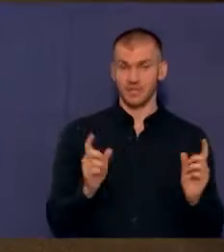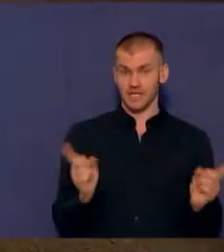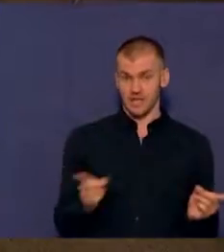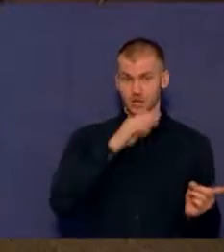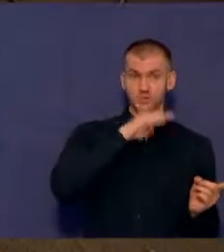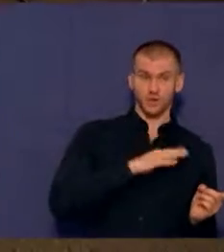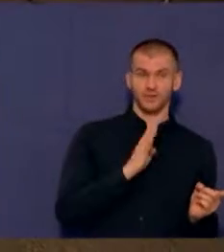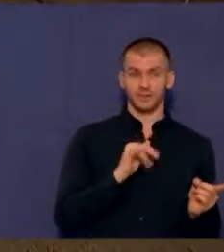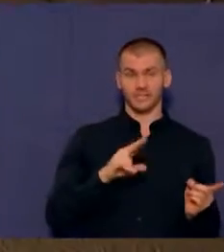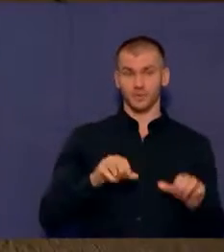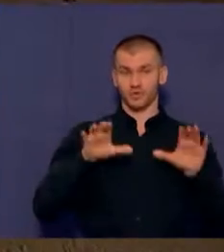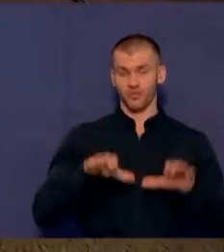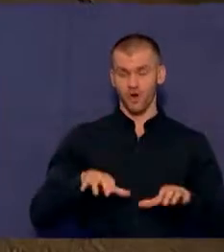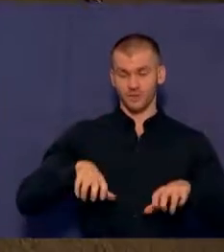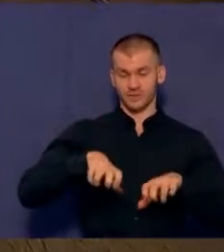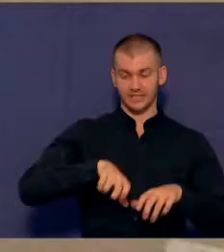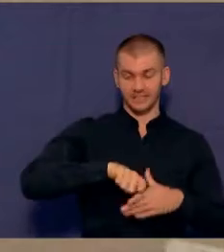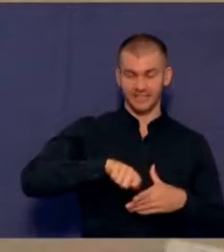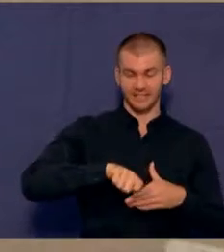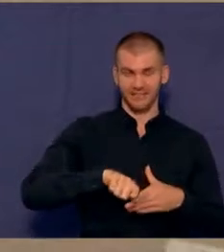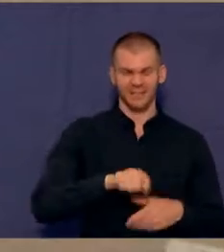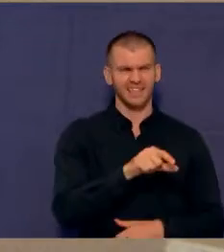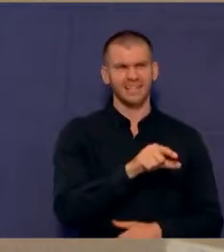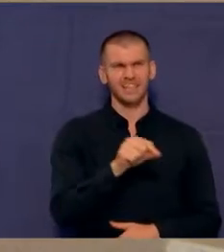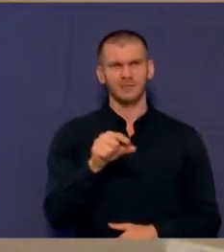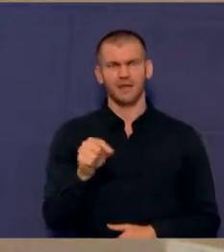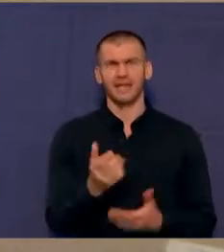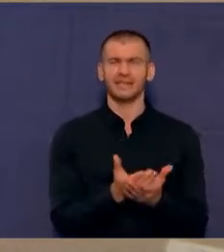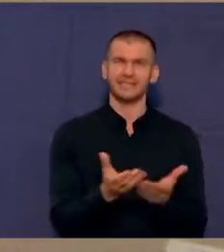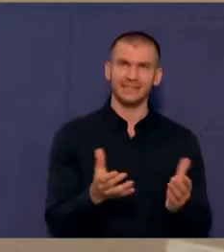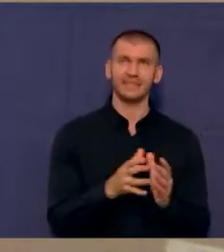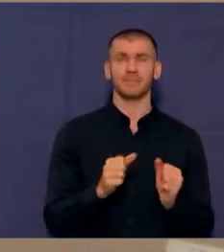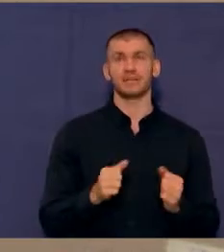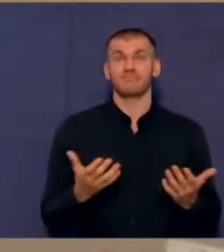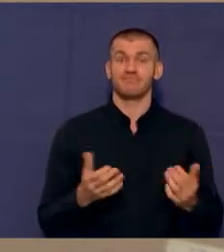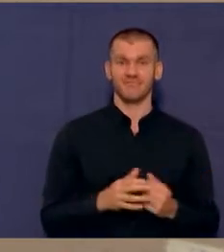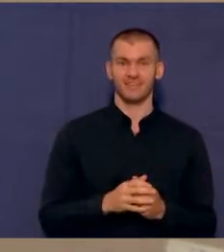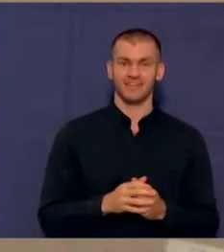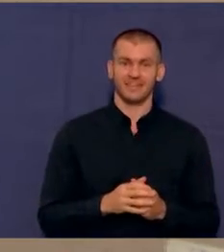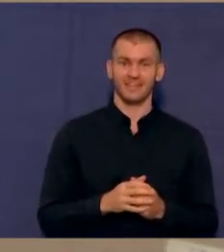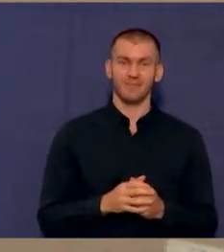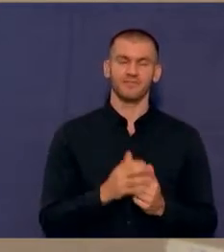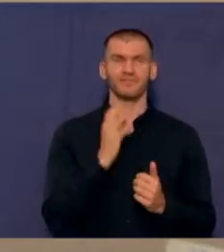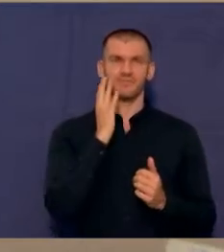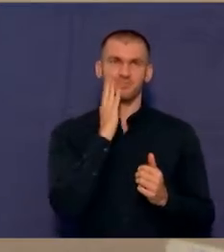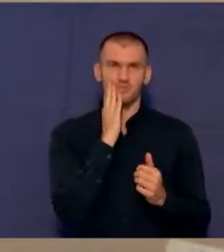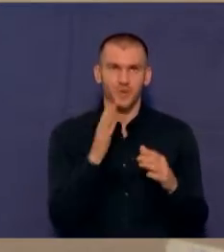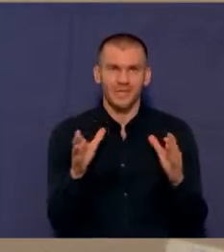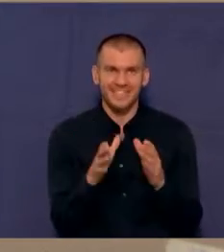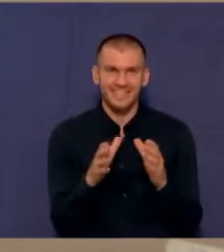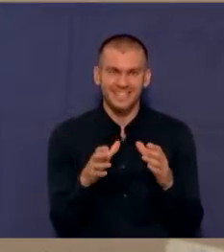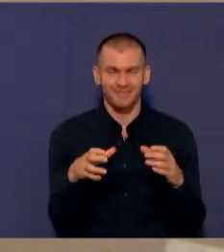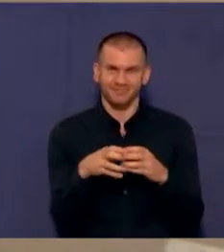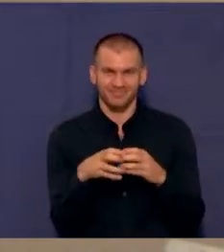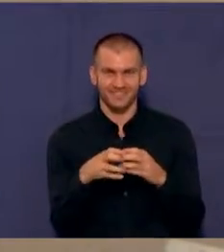stanna i samma rum och köra på. Ja, men kanske inte alltid. Ja, ni bor litet, säger du? Ni bodde lite. Ja, ni bodde litet.